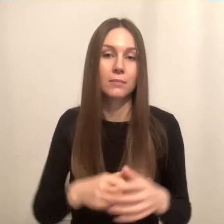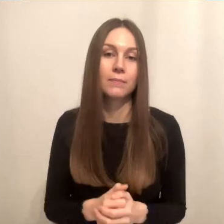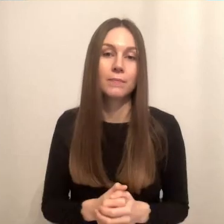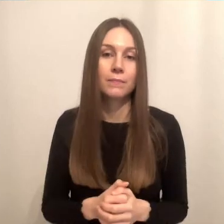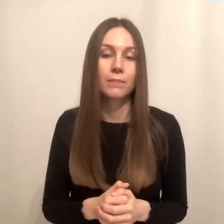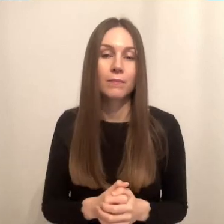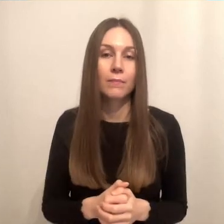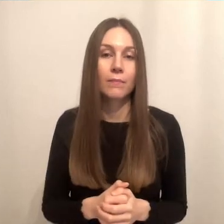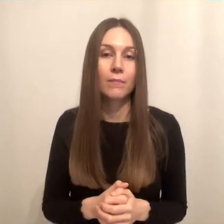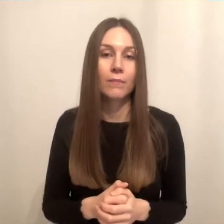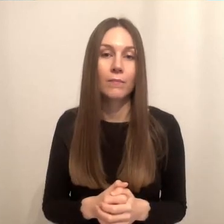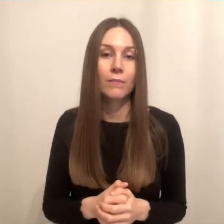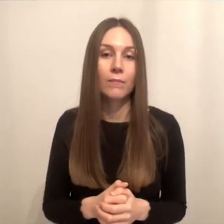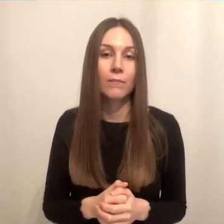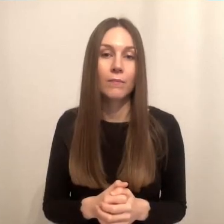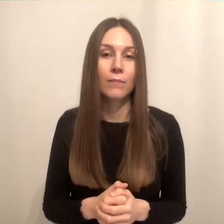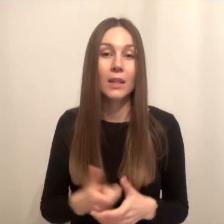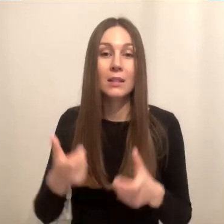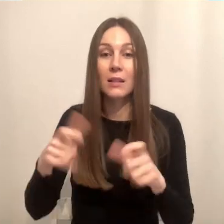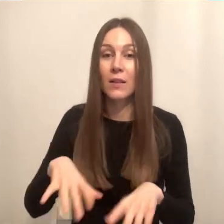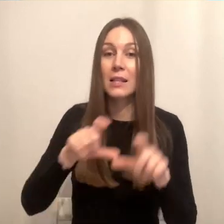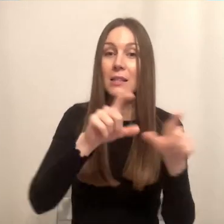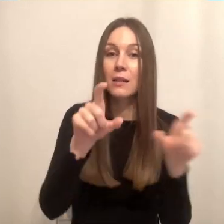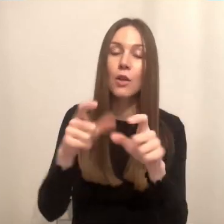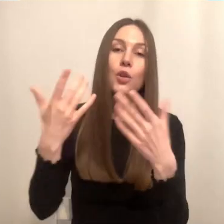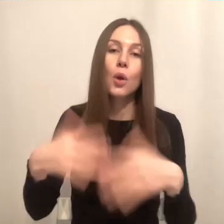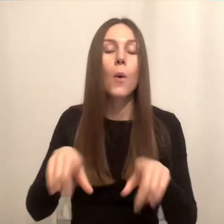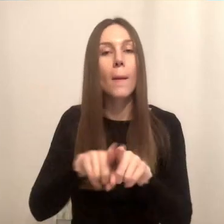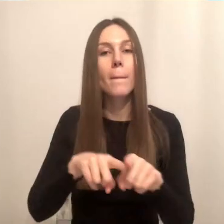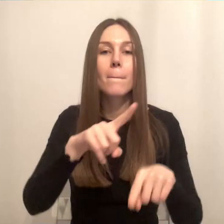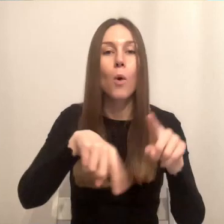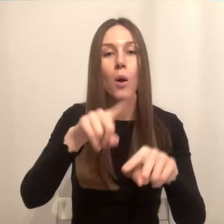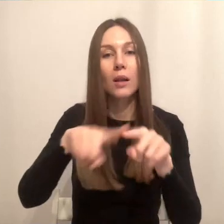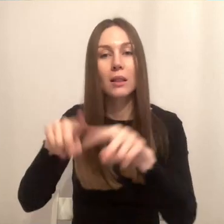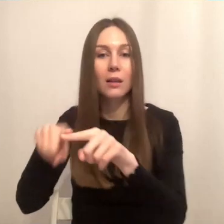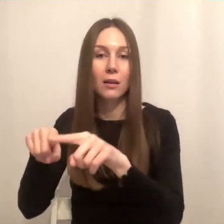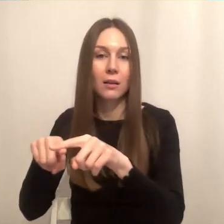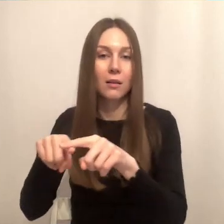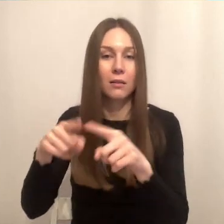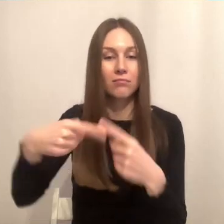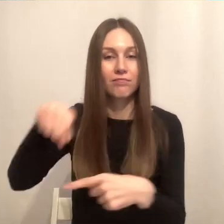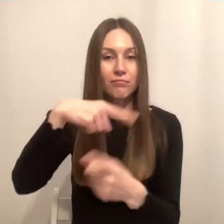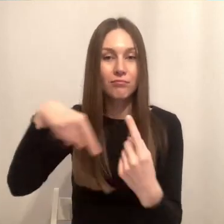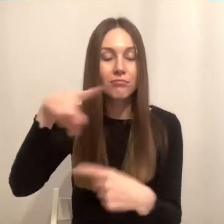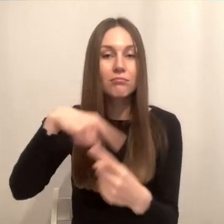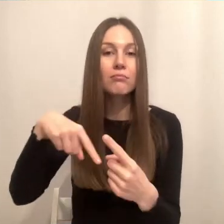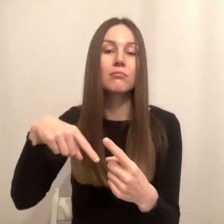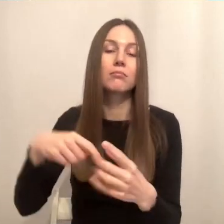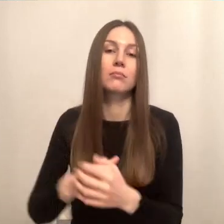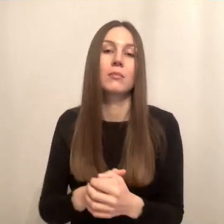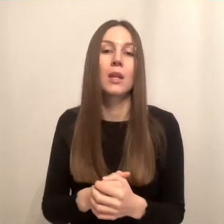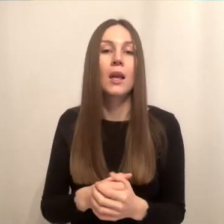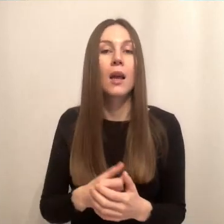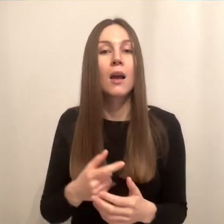daugėja, savivaldybės institucijos tampa politinių klanų įkaitimis, taip pat karjera